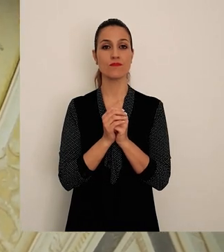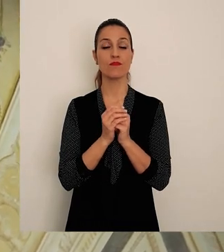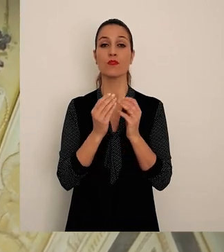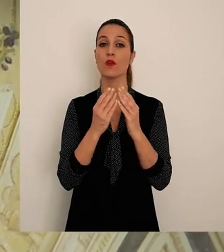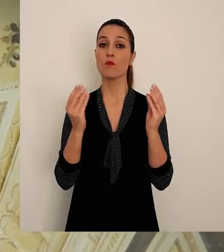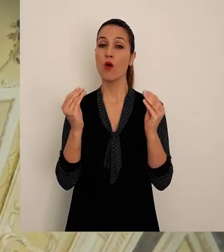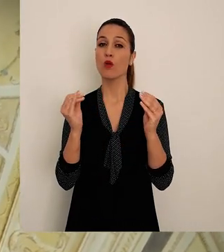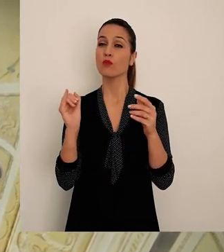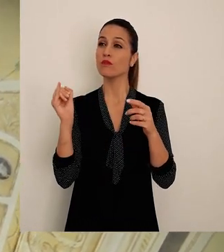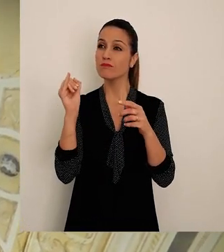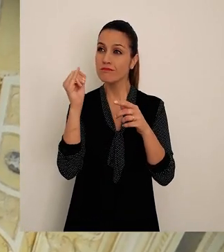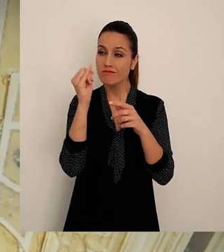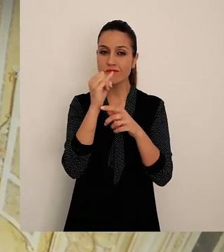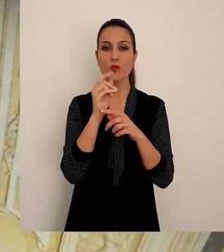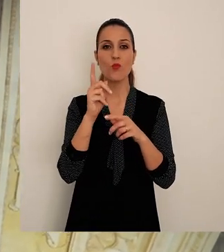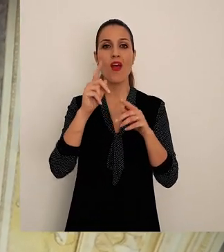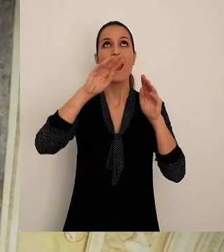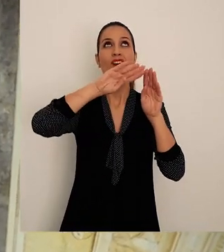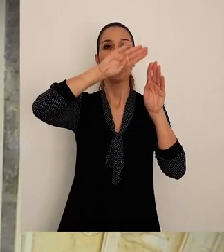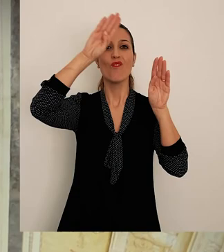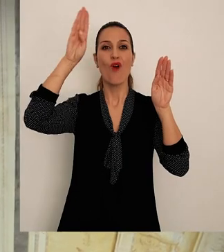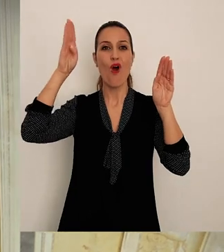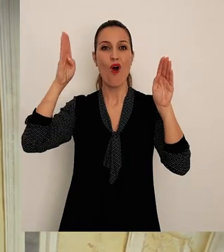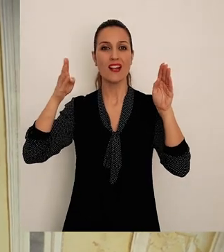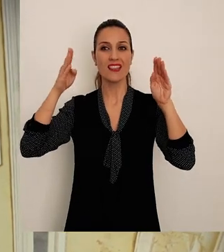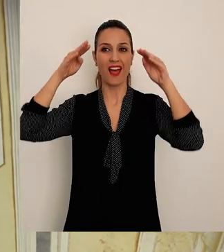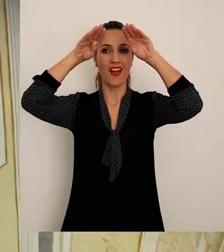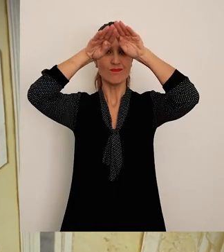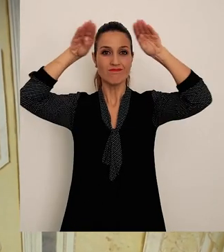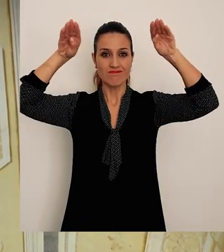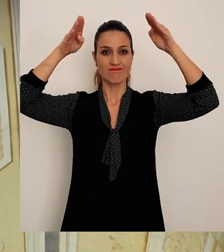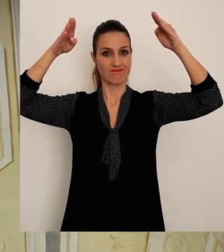Interessante dal punto di vista decorativo è la grande volta a padiglione.